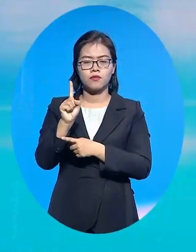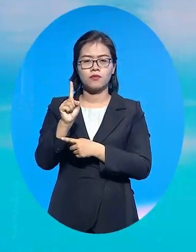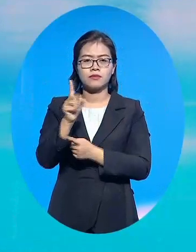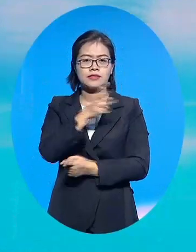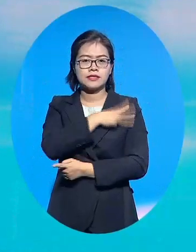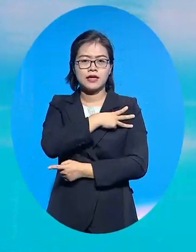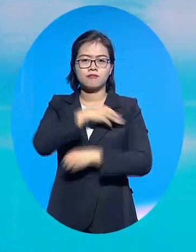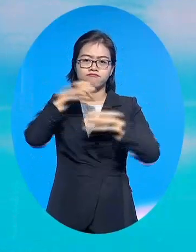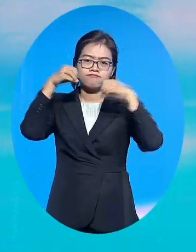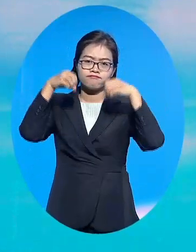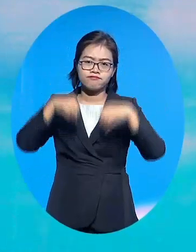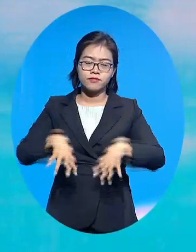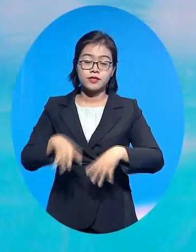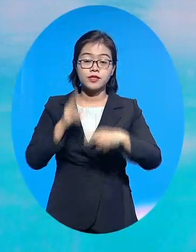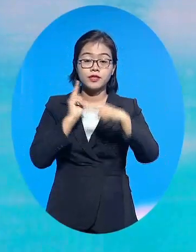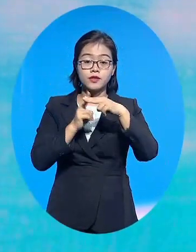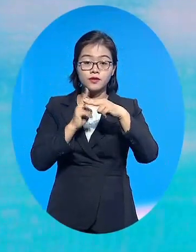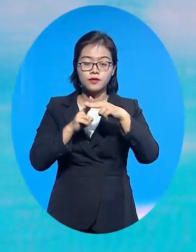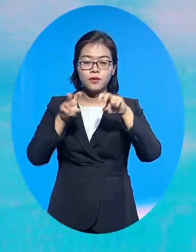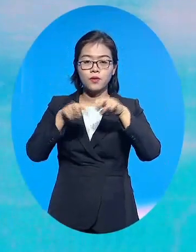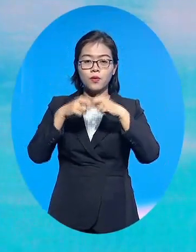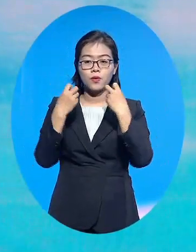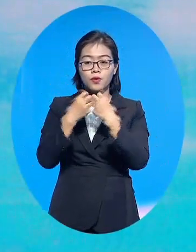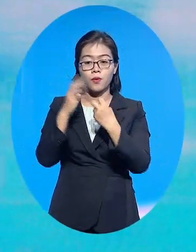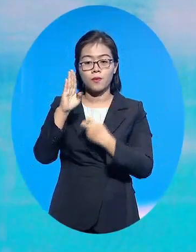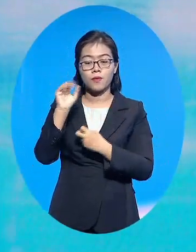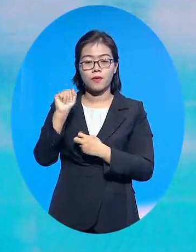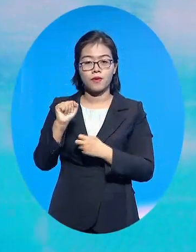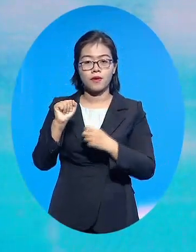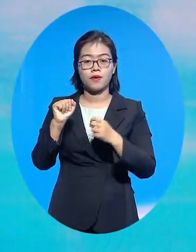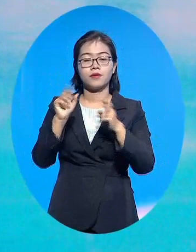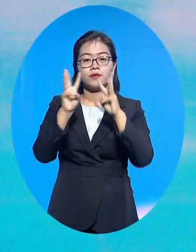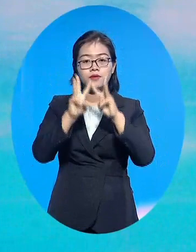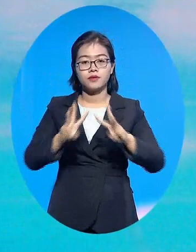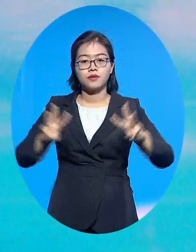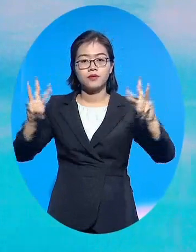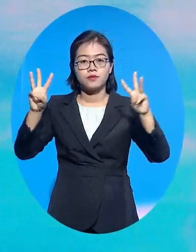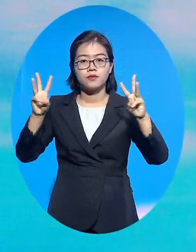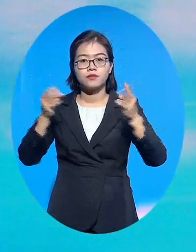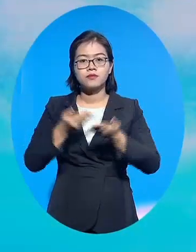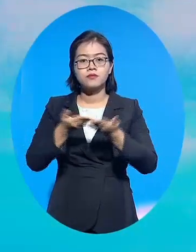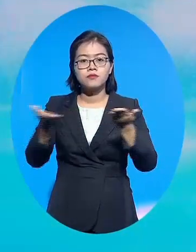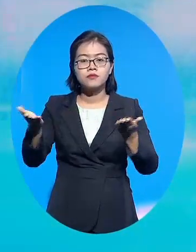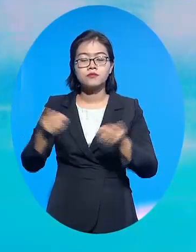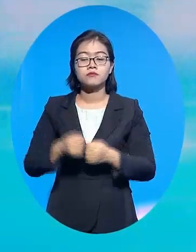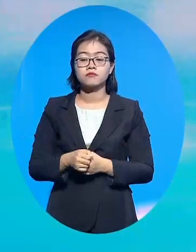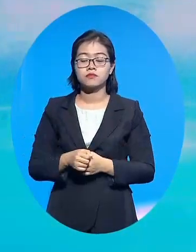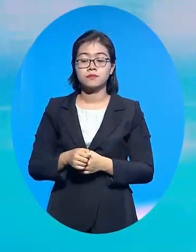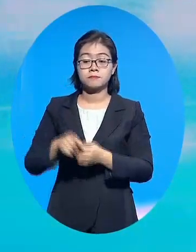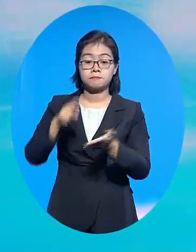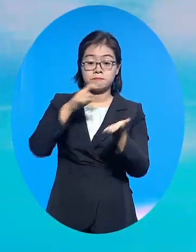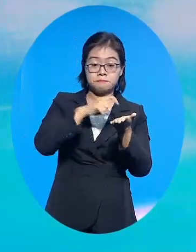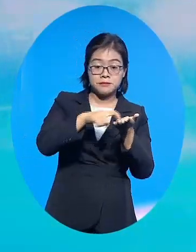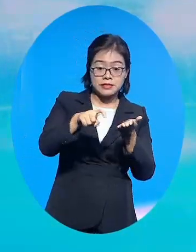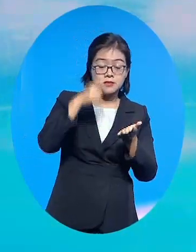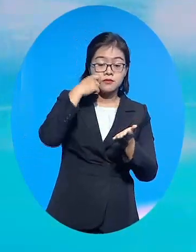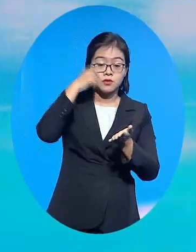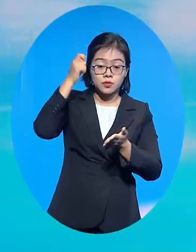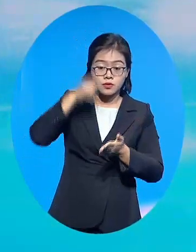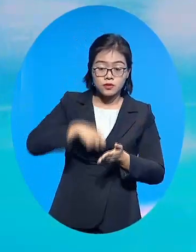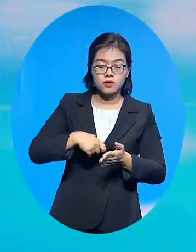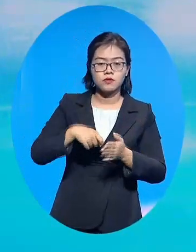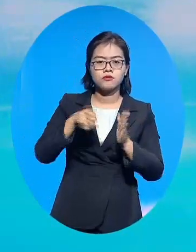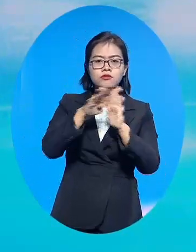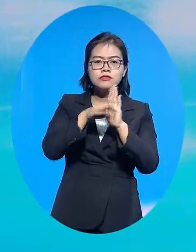Liên Hiệp Quốc tiến hành một cuộc điều tra chính thức liên quan đến cáo vụ của Matxcơva rằng Mỹ và Ukraina có các chương trình vũ khí sinh học ở